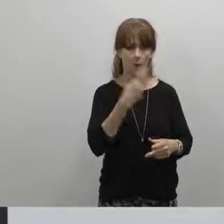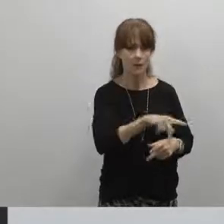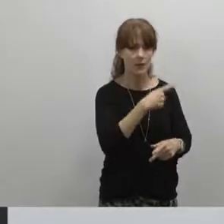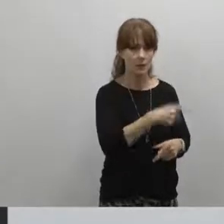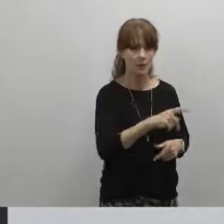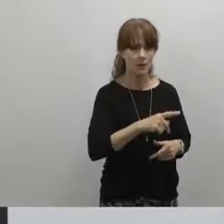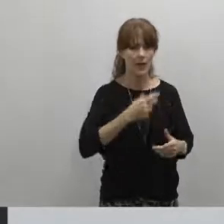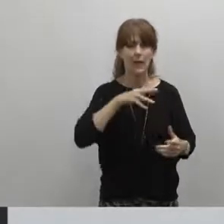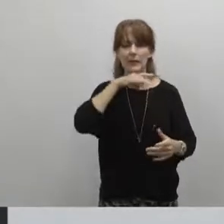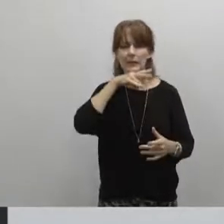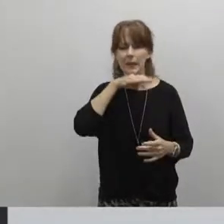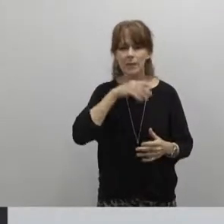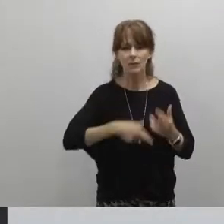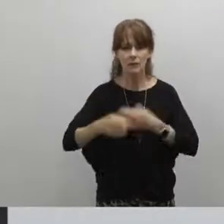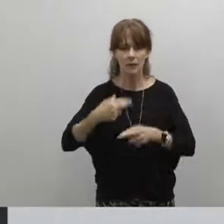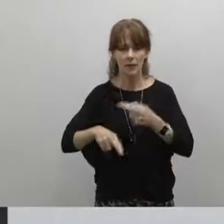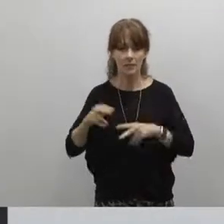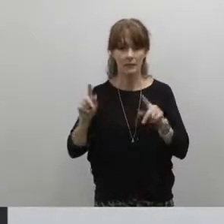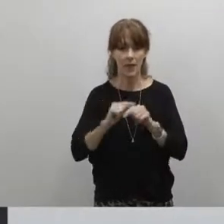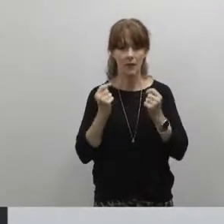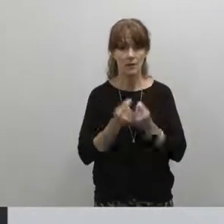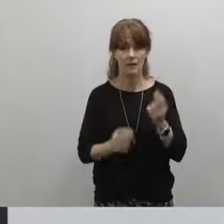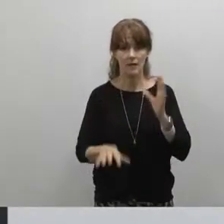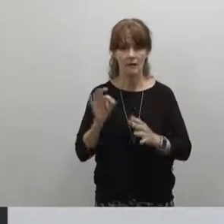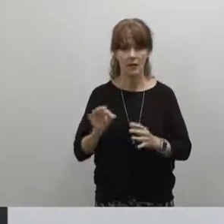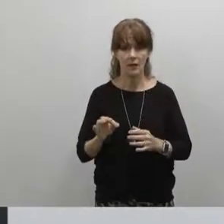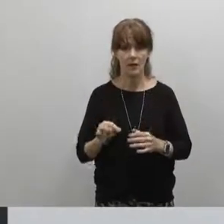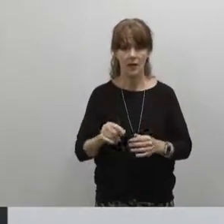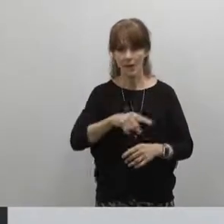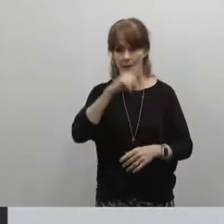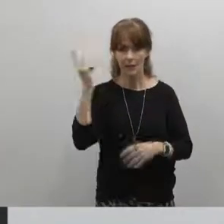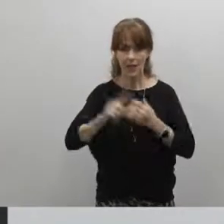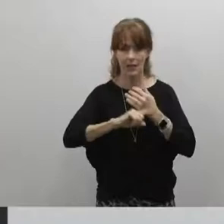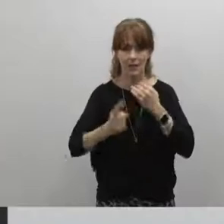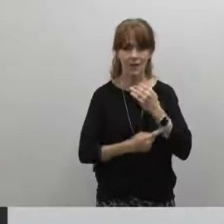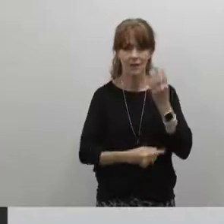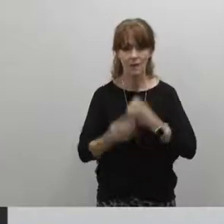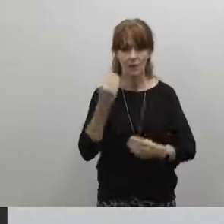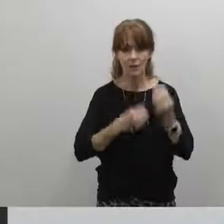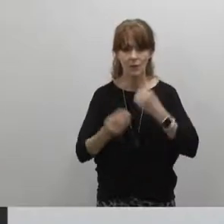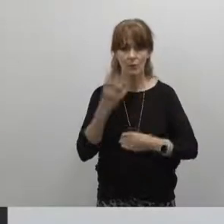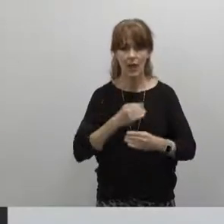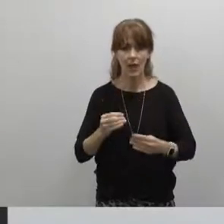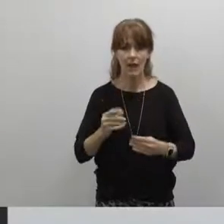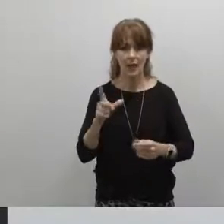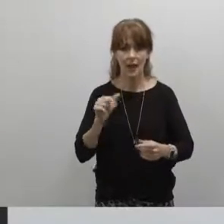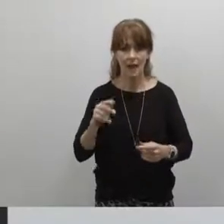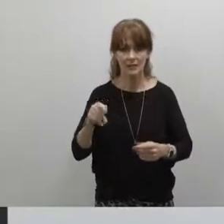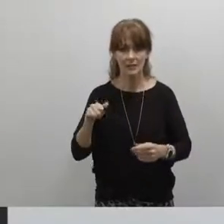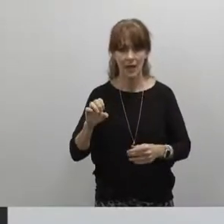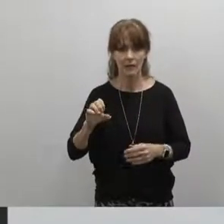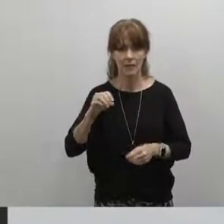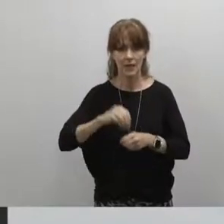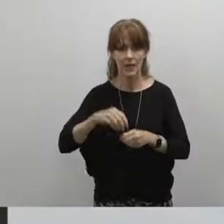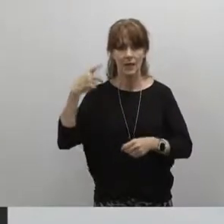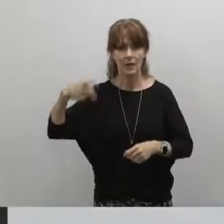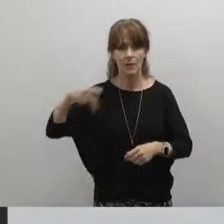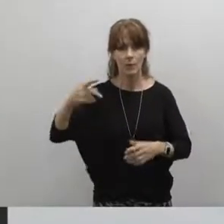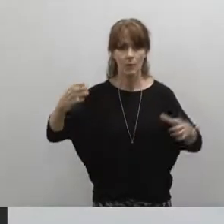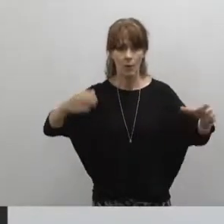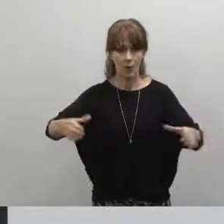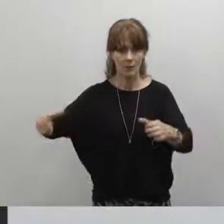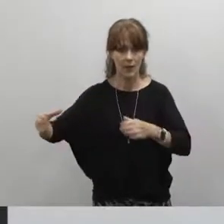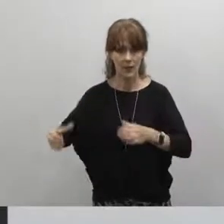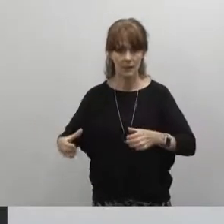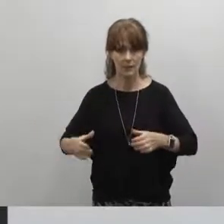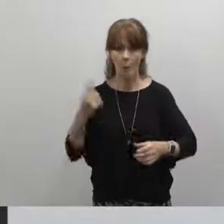thả chuôn cá xa lá riêng khá miền thông trâm trâu xâm rạp pra năng cả đôi cứ dương chào cặp bông năng vị ọt trâm trâu tại tam